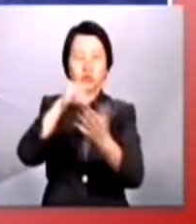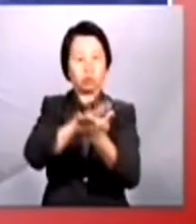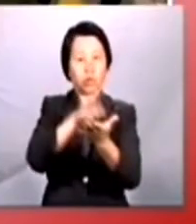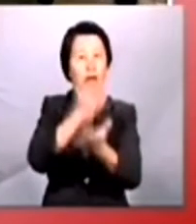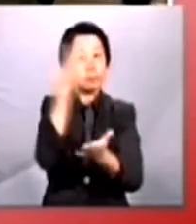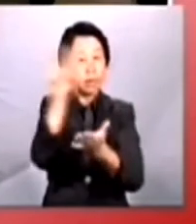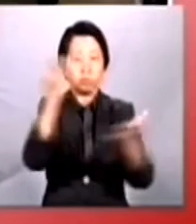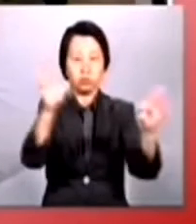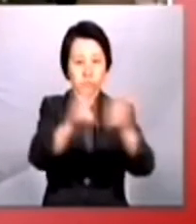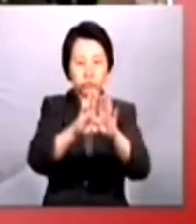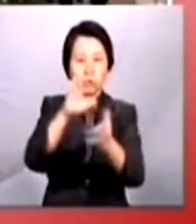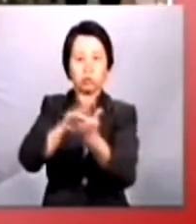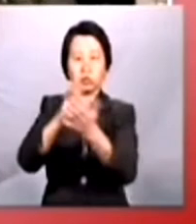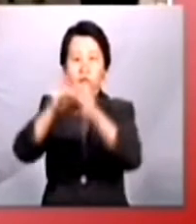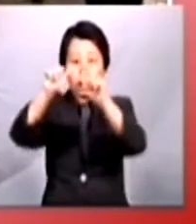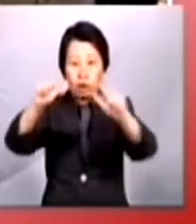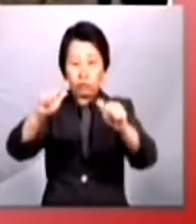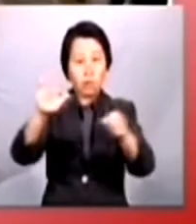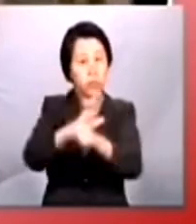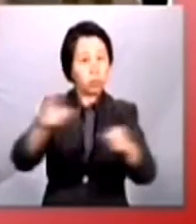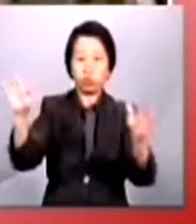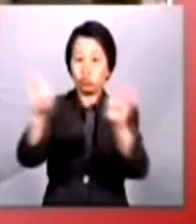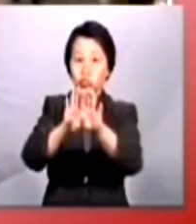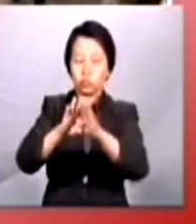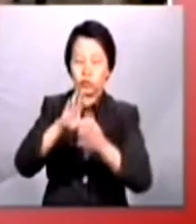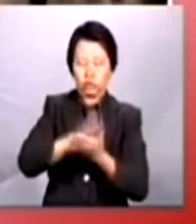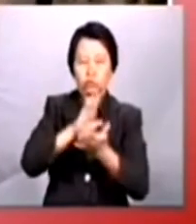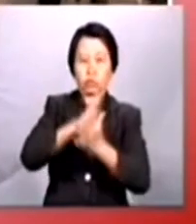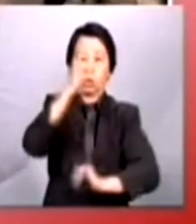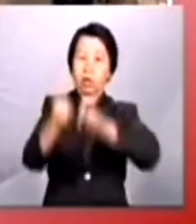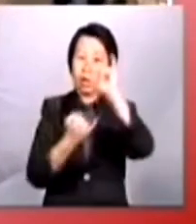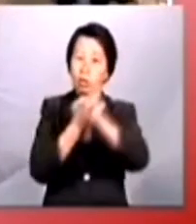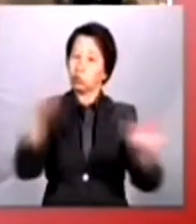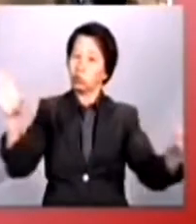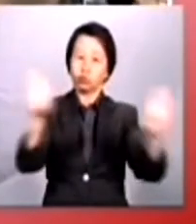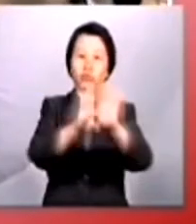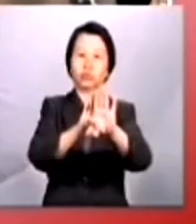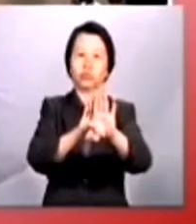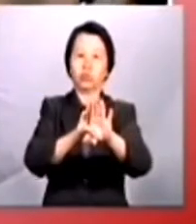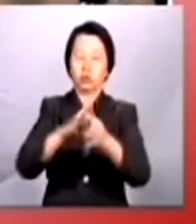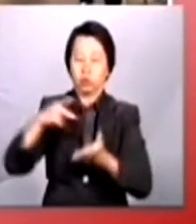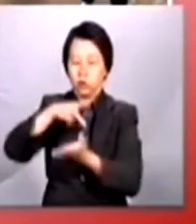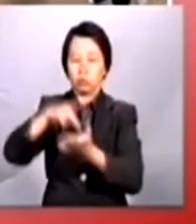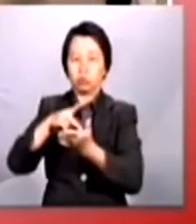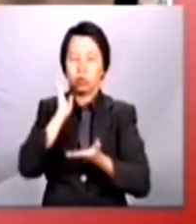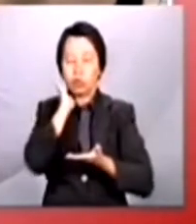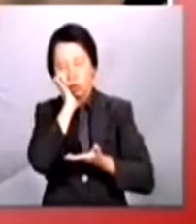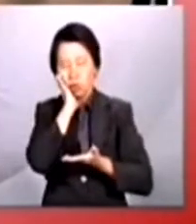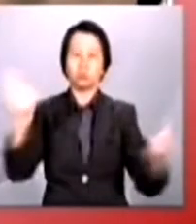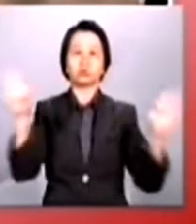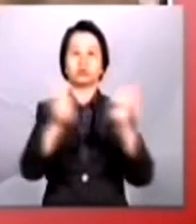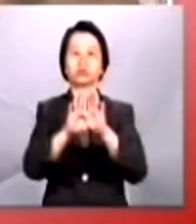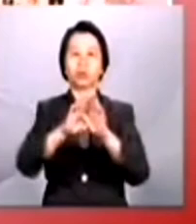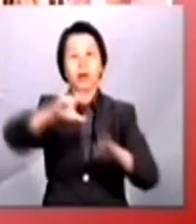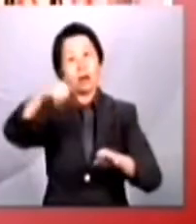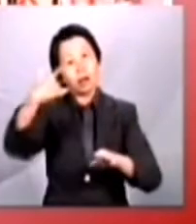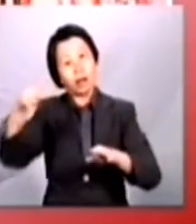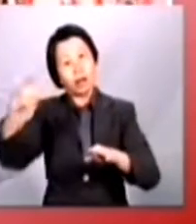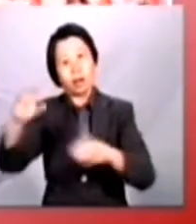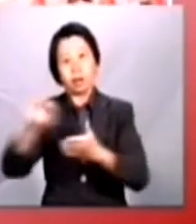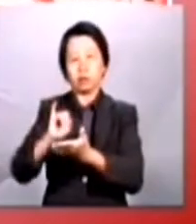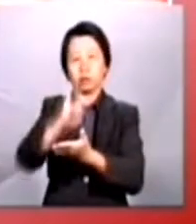harian sekolah bahas Rahmat penuh sekolah antarabangsa pusat Tahfidz dan lain-lain